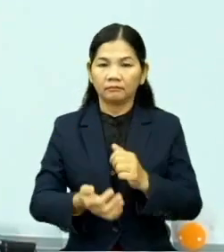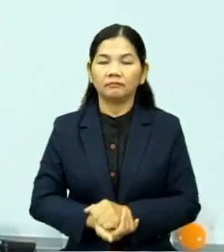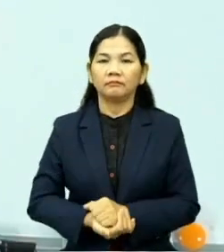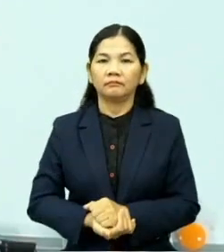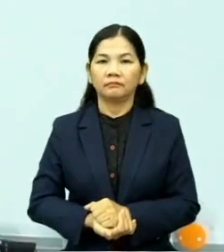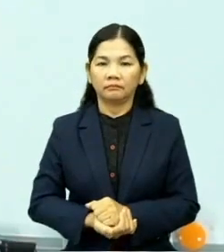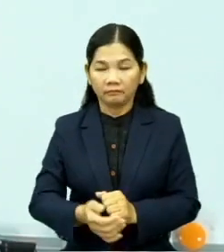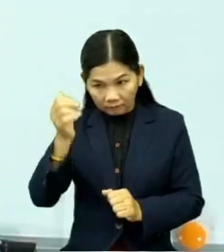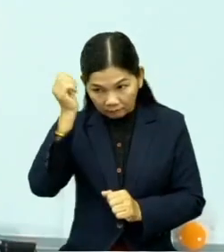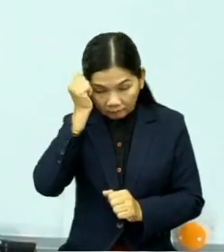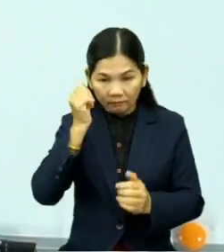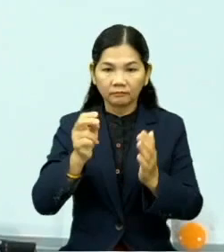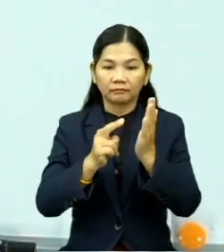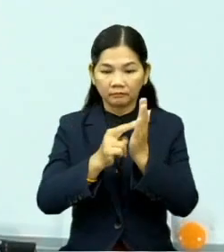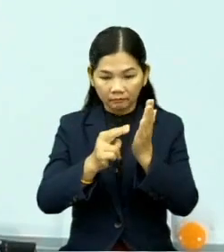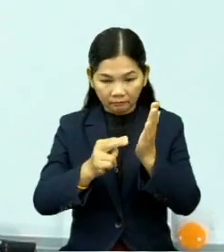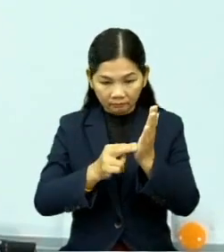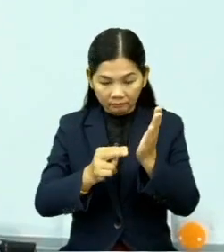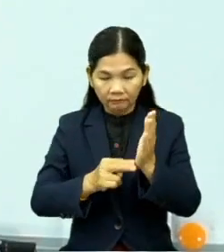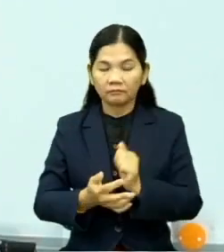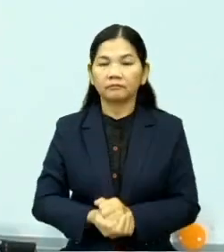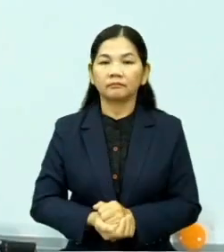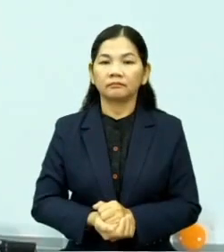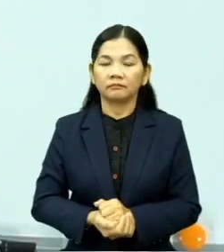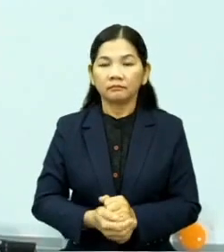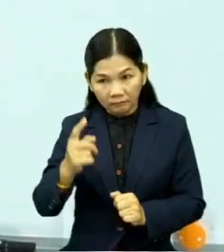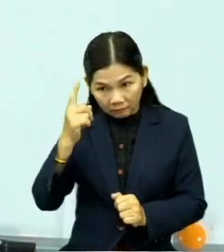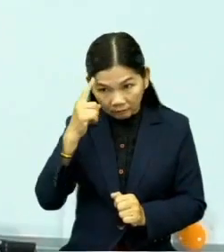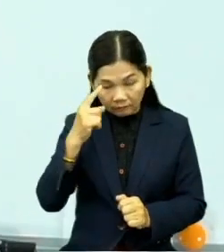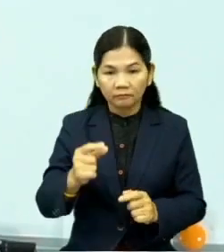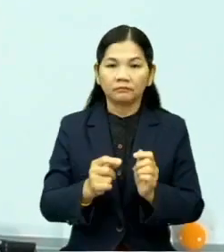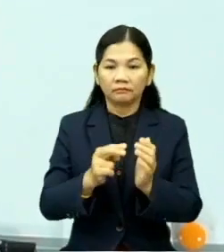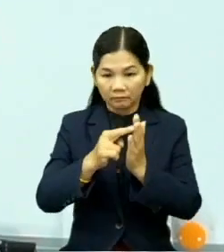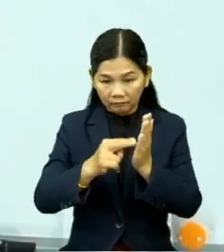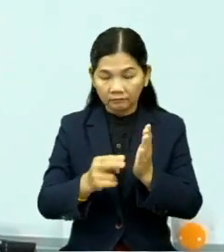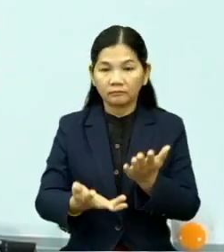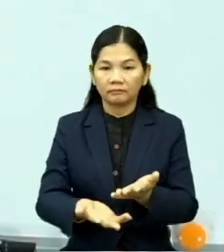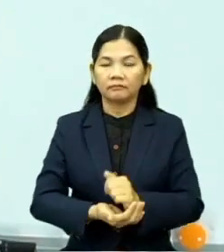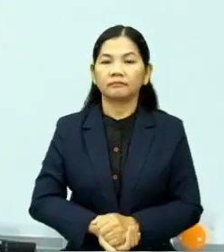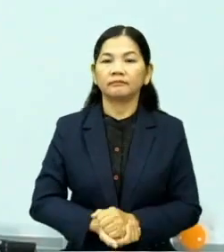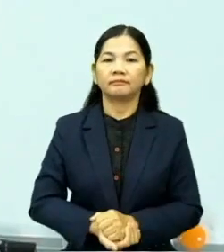ការចងចាំអត្ថបទចាដើម្បីចាយល់ន័យរបស់អត្ថបទណាកូនណា